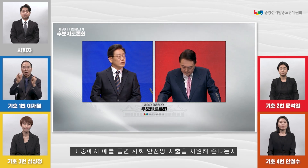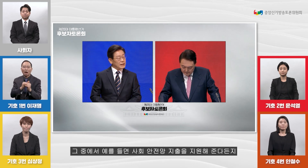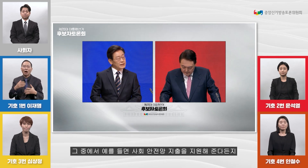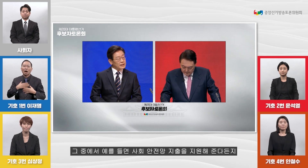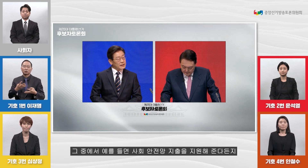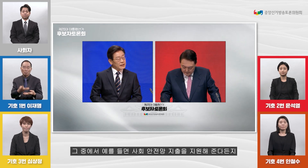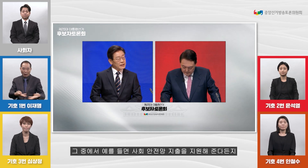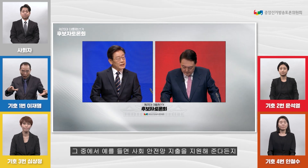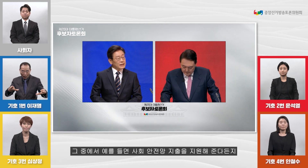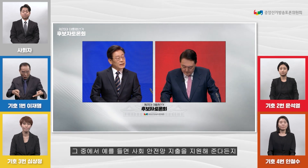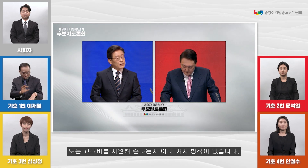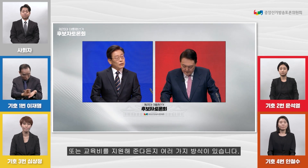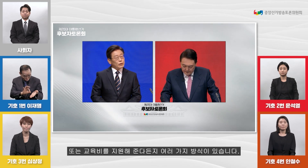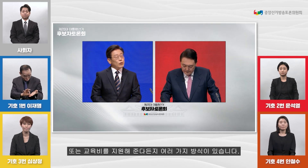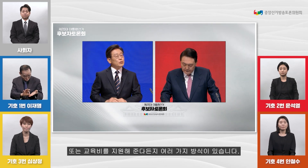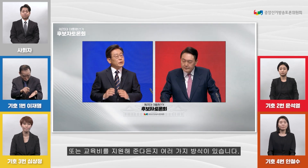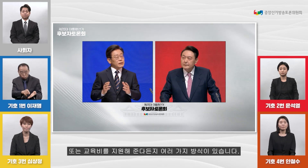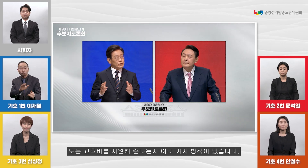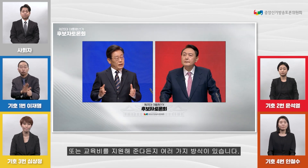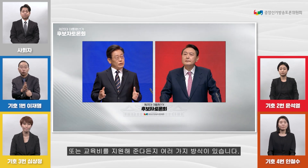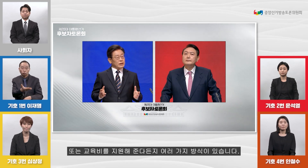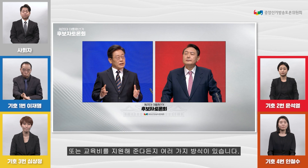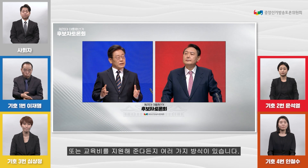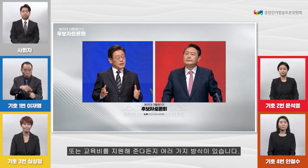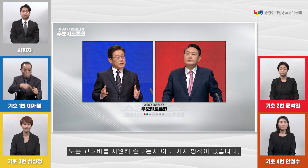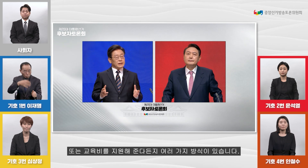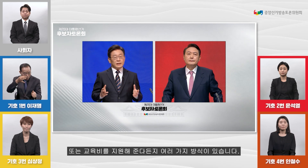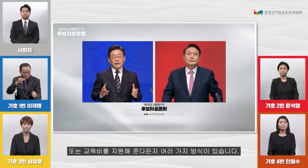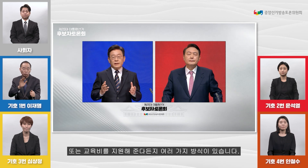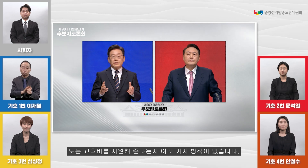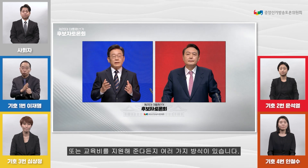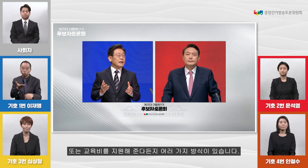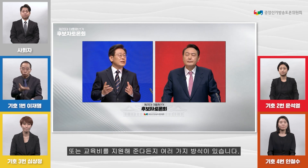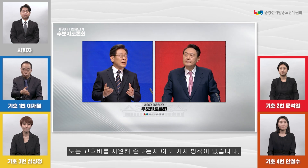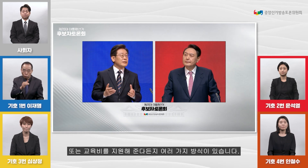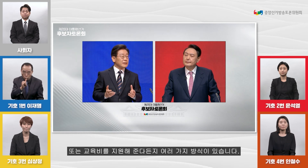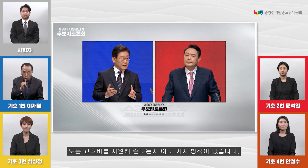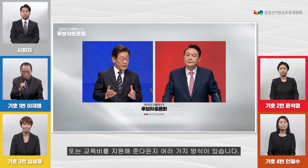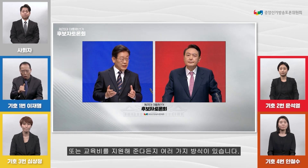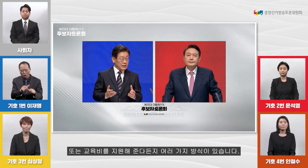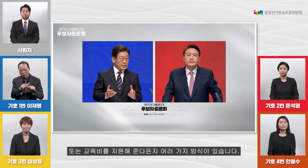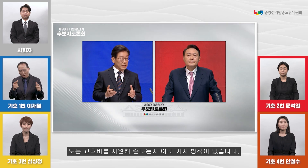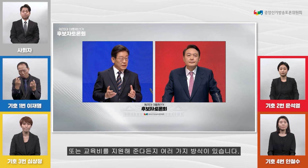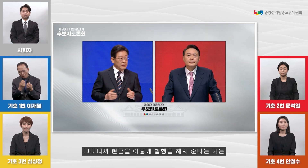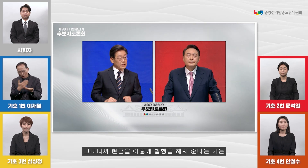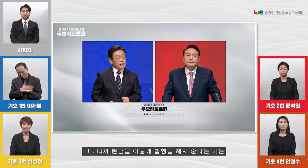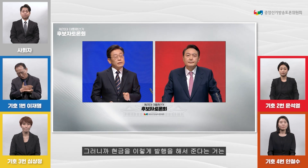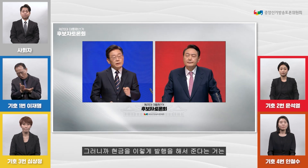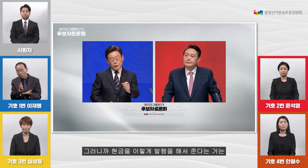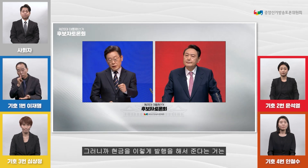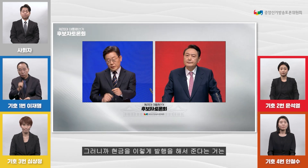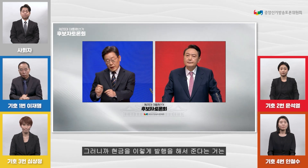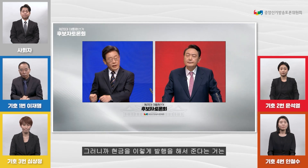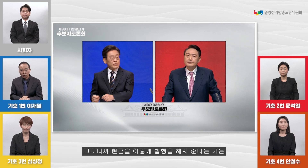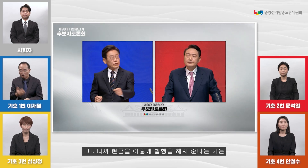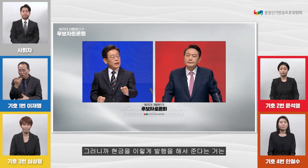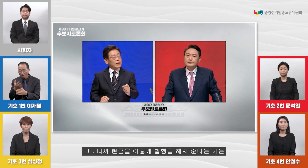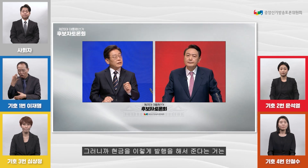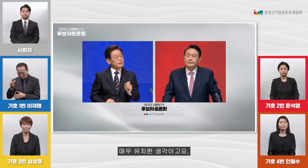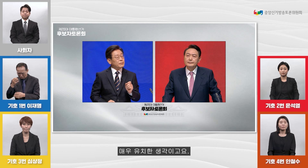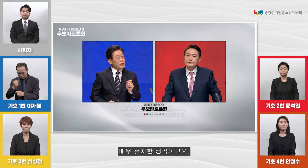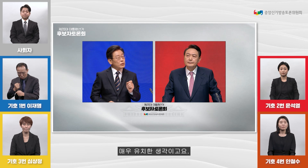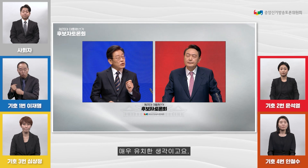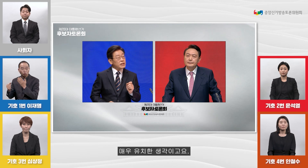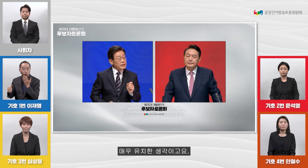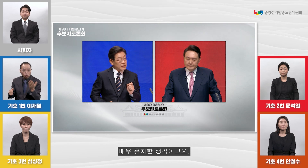지원해 준다든지 또는 교육비를 지원해 준다든지 여러 가지 방식이 있습니다. 그러니까 현금을 이렇게 발행해 준다라는